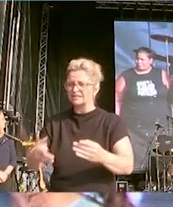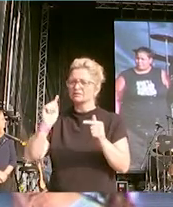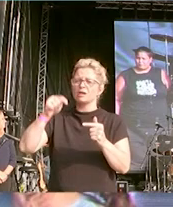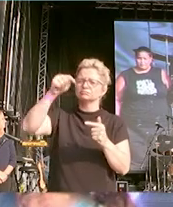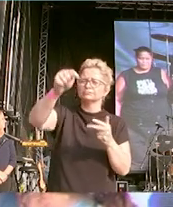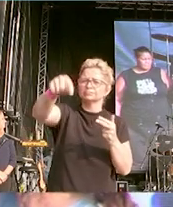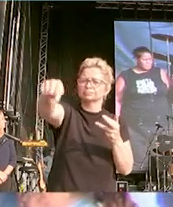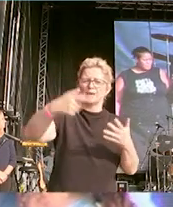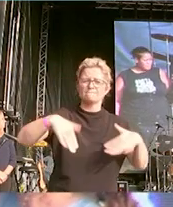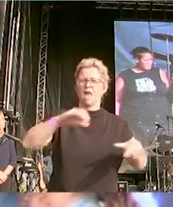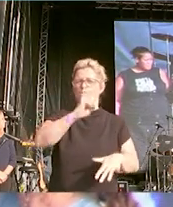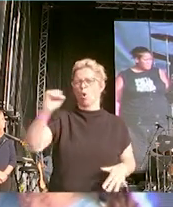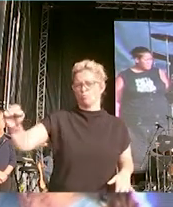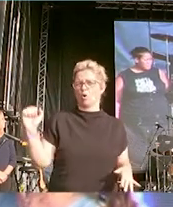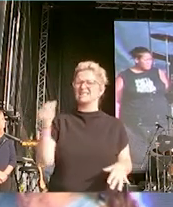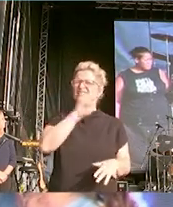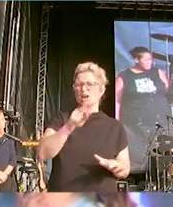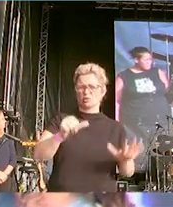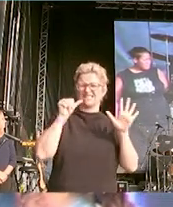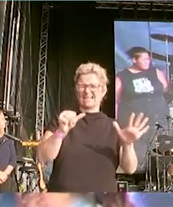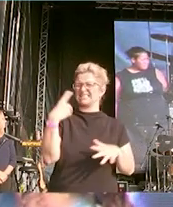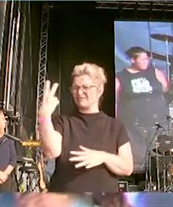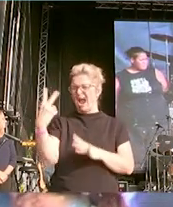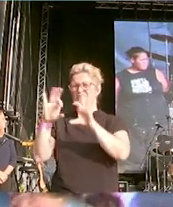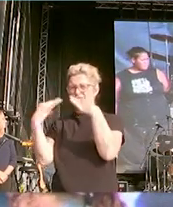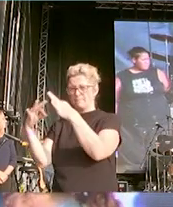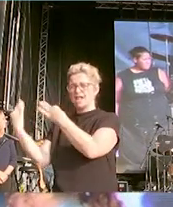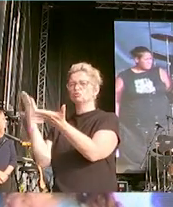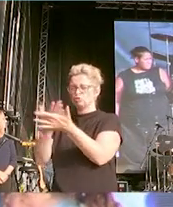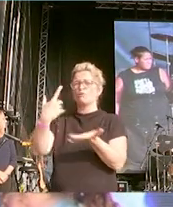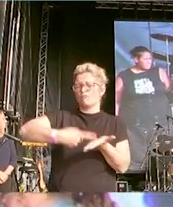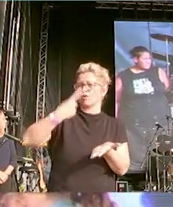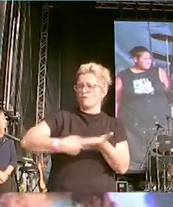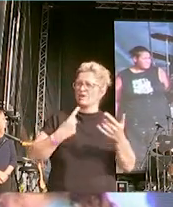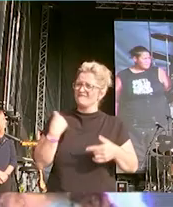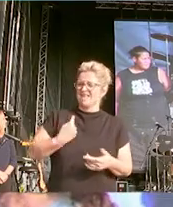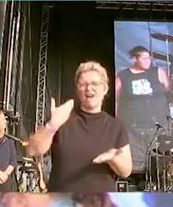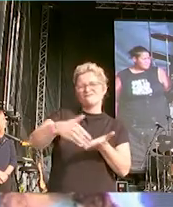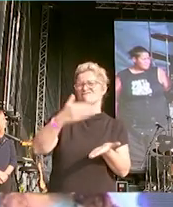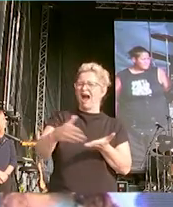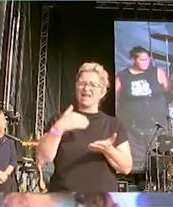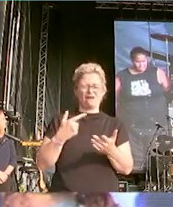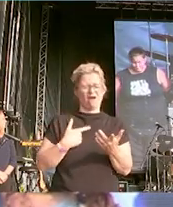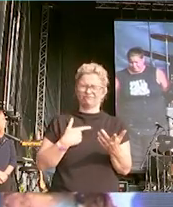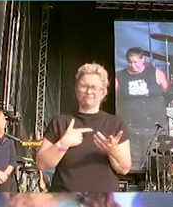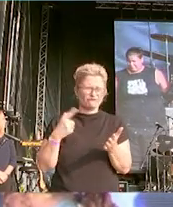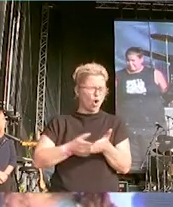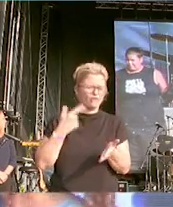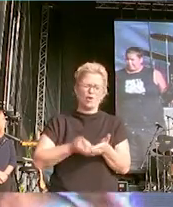Kubaşık haben es schon 2006 gefordert. Wir fordern es weiter. Kein nächstes